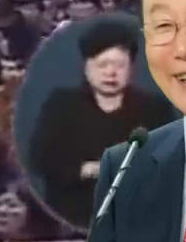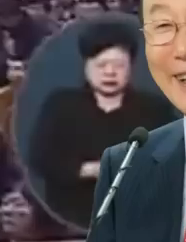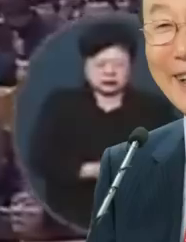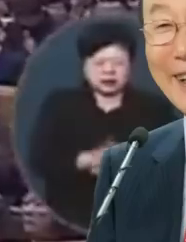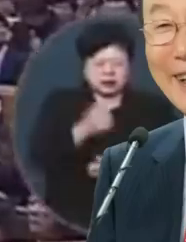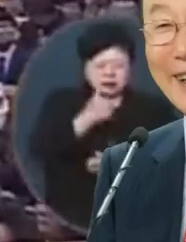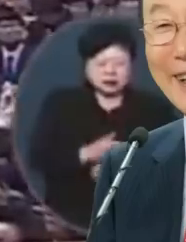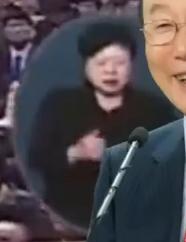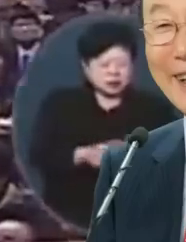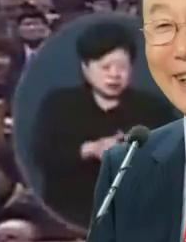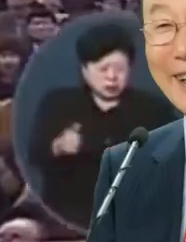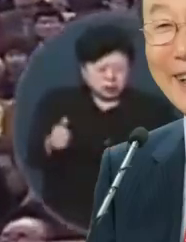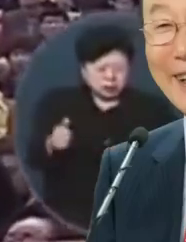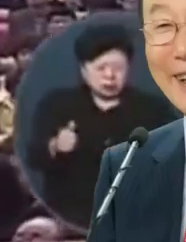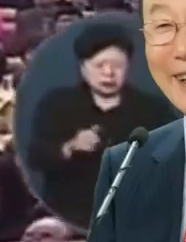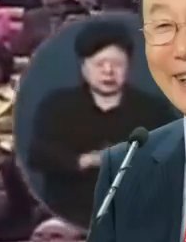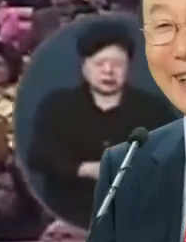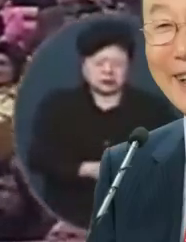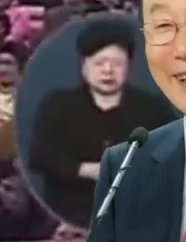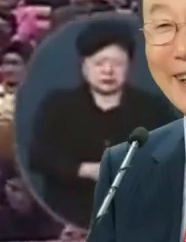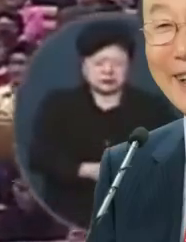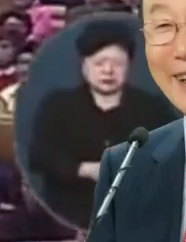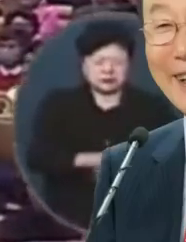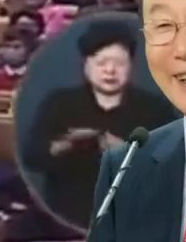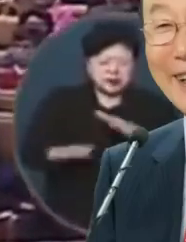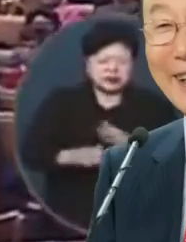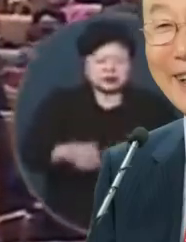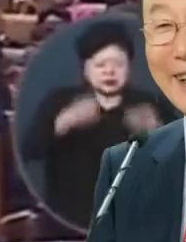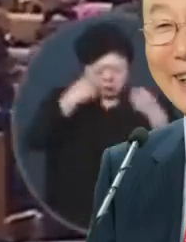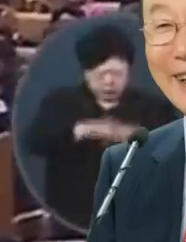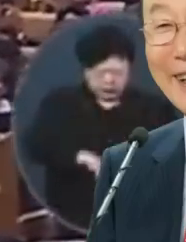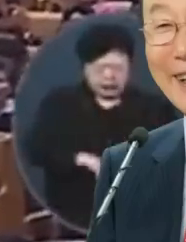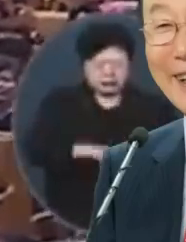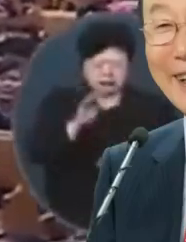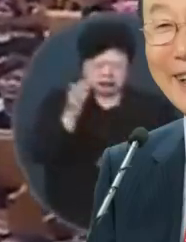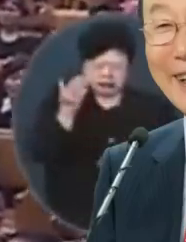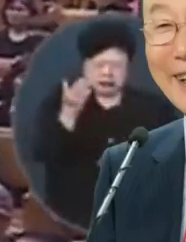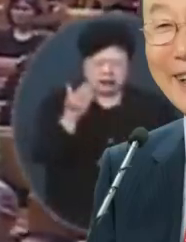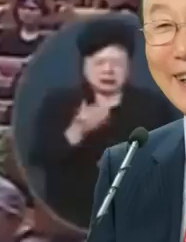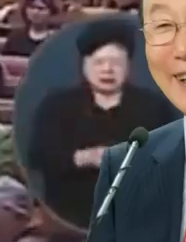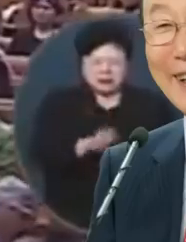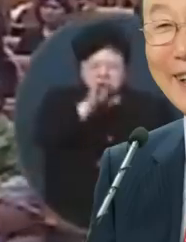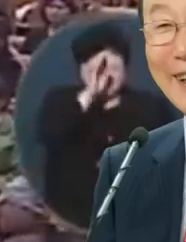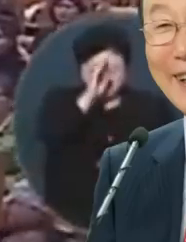결국 이혼이나 가장 파탄으로 이어진 것이